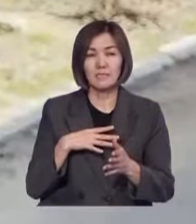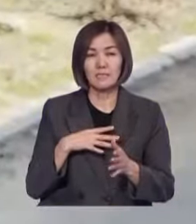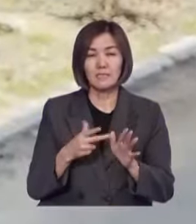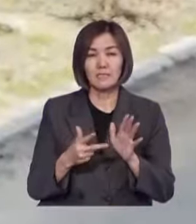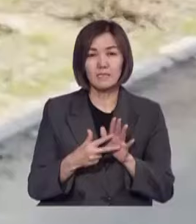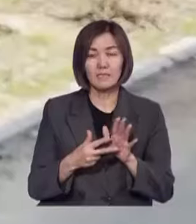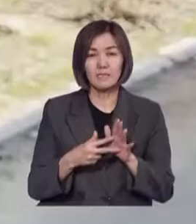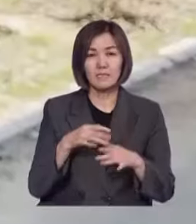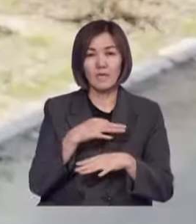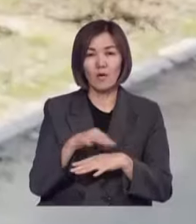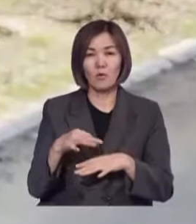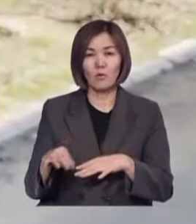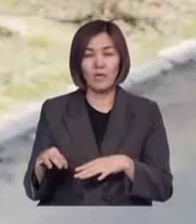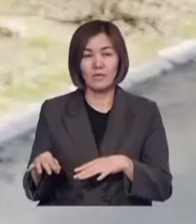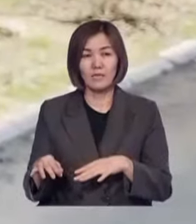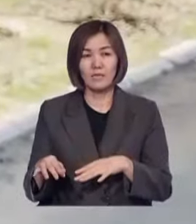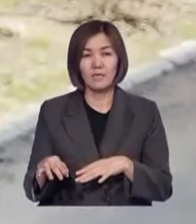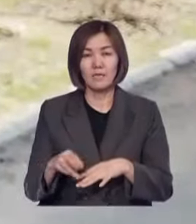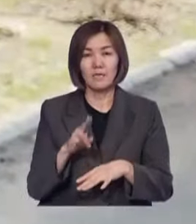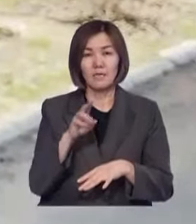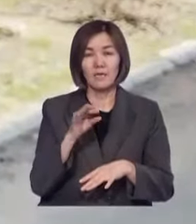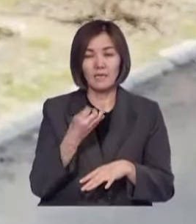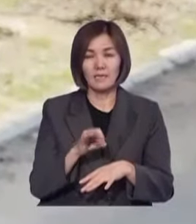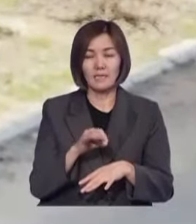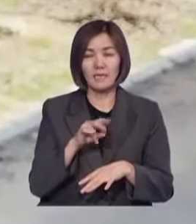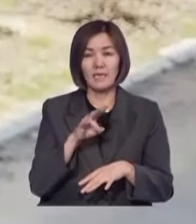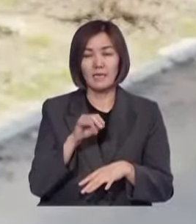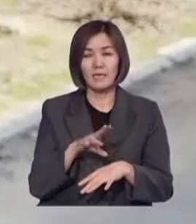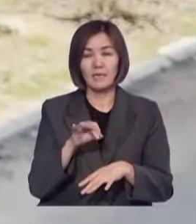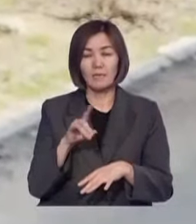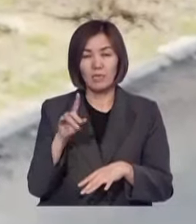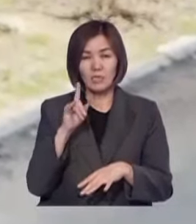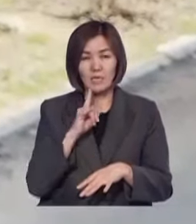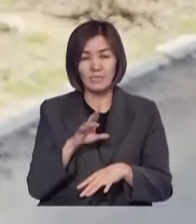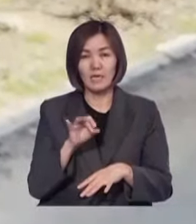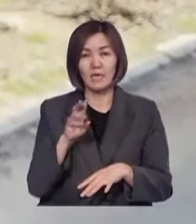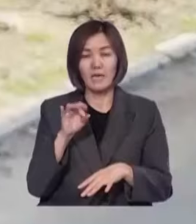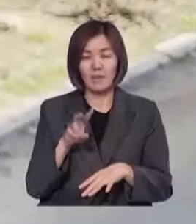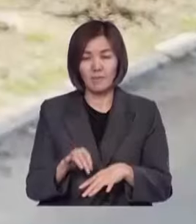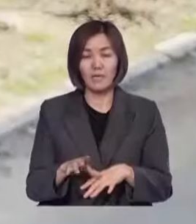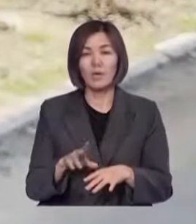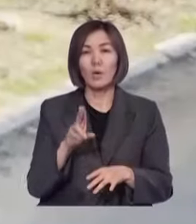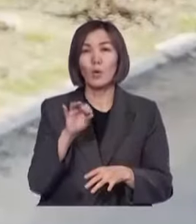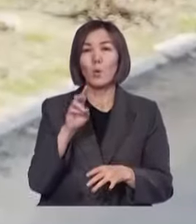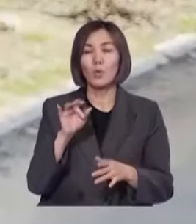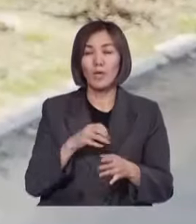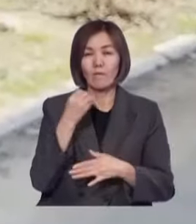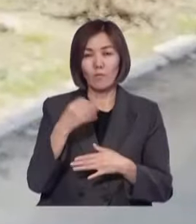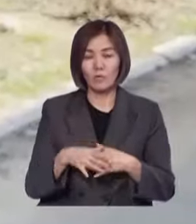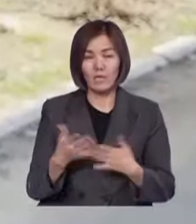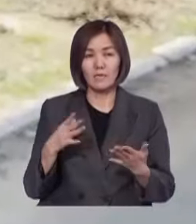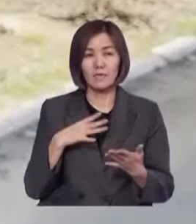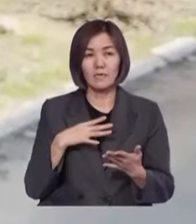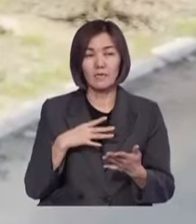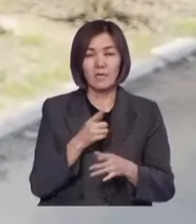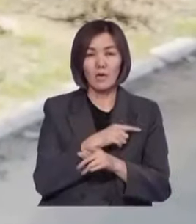8 ауданға. Яғни Қарасай, Іле, Еңбекші Қазақ аудандарында, Райымбек аудандарында, Қонаевтың